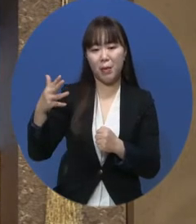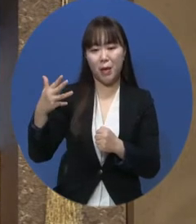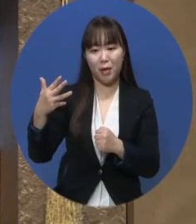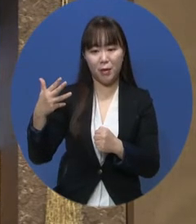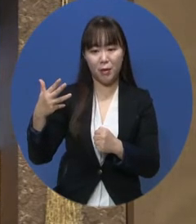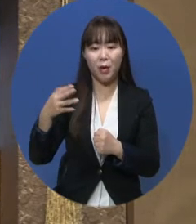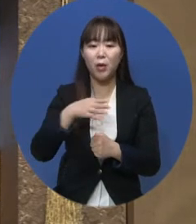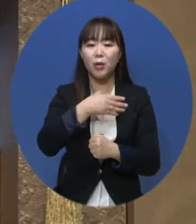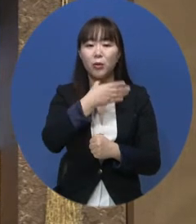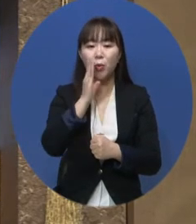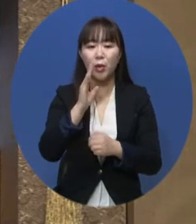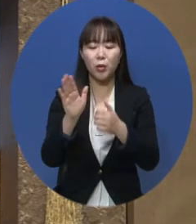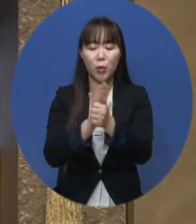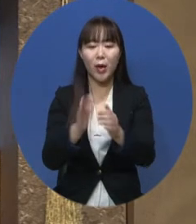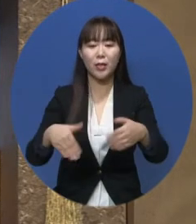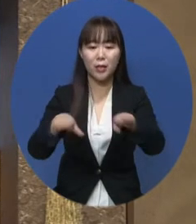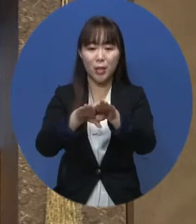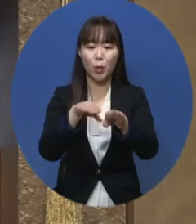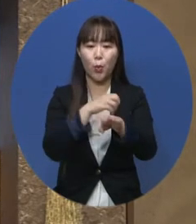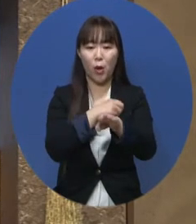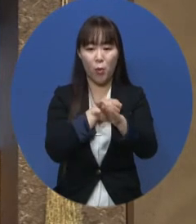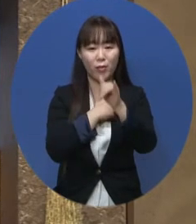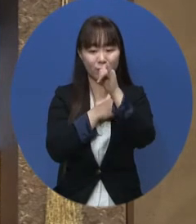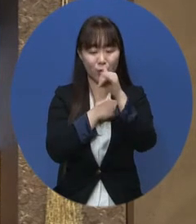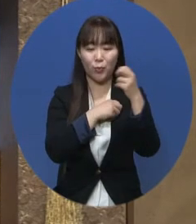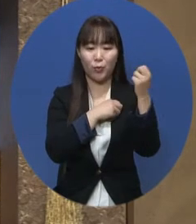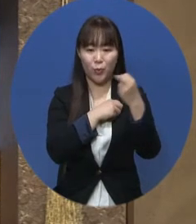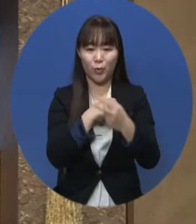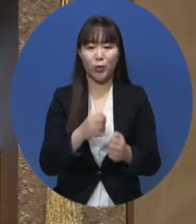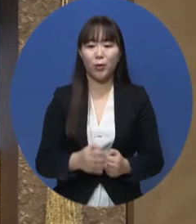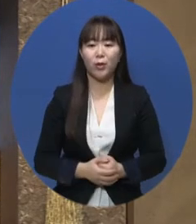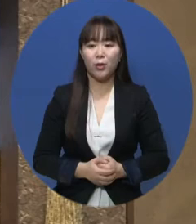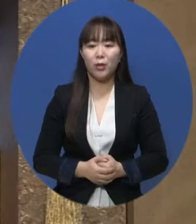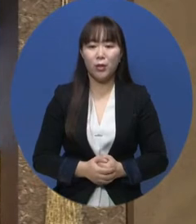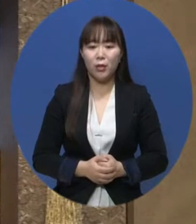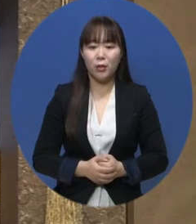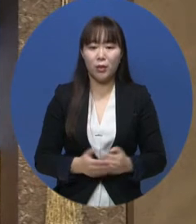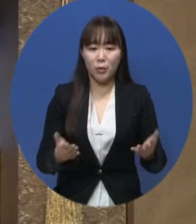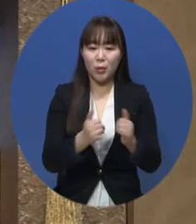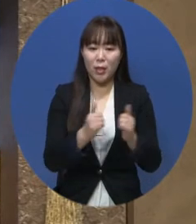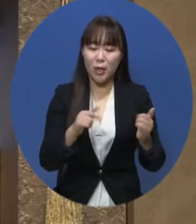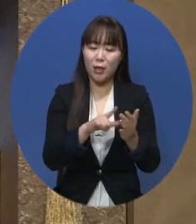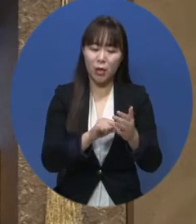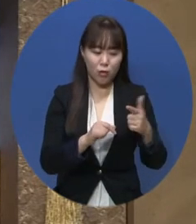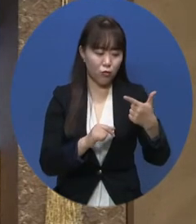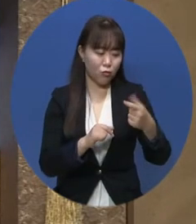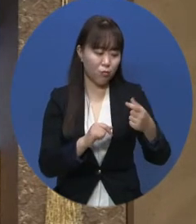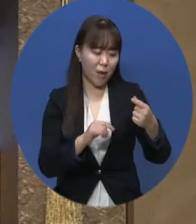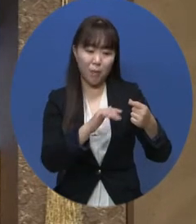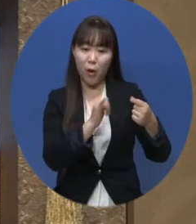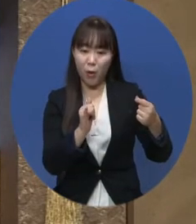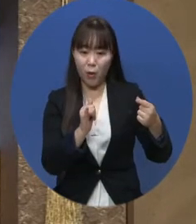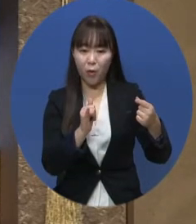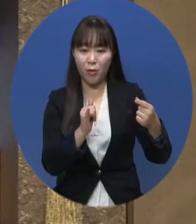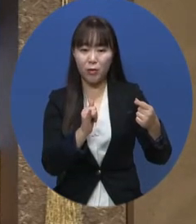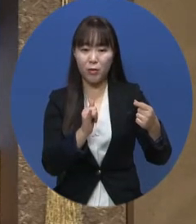개의 노인요양시설들이 회원으로 구성되어 있고요. 종사자가 약 한 6만여 명,